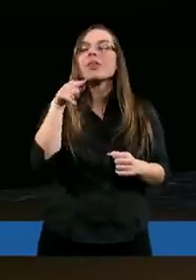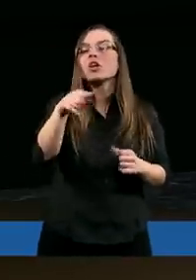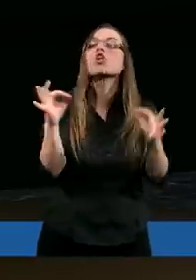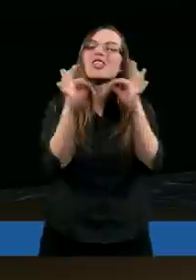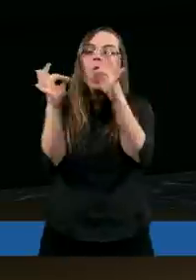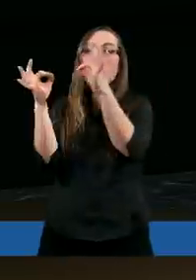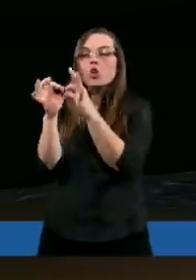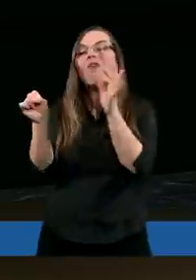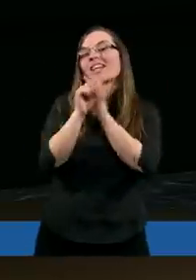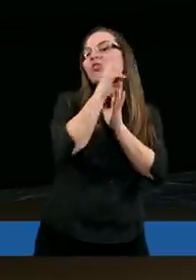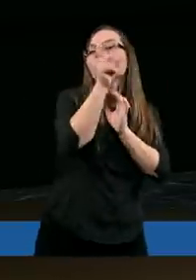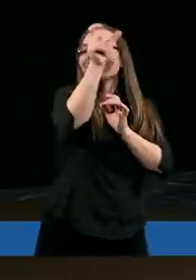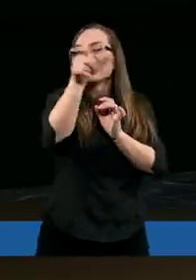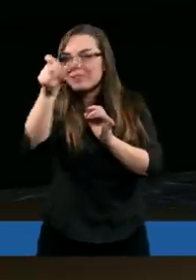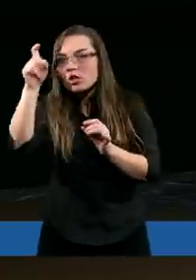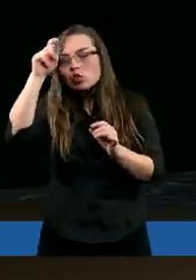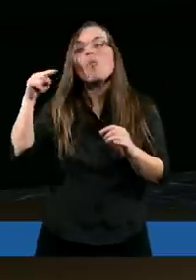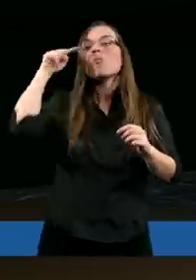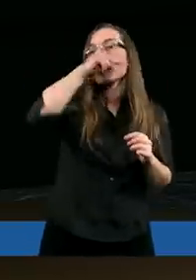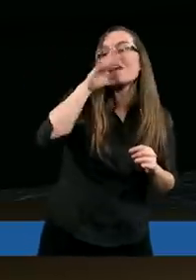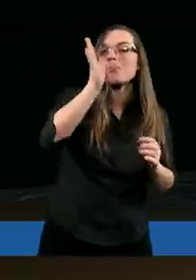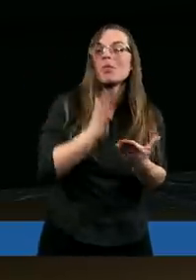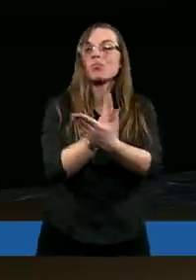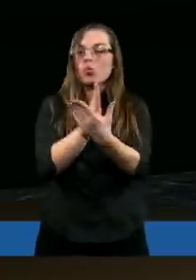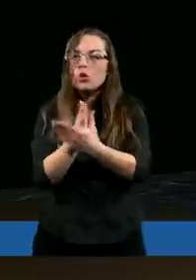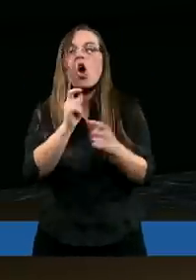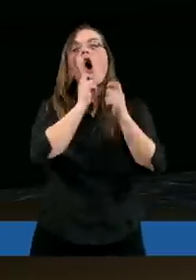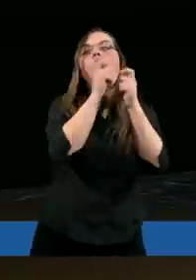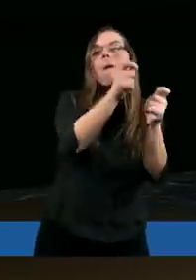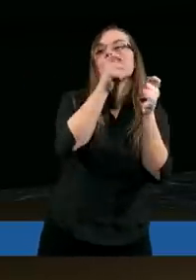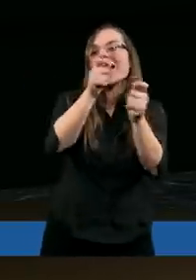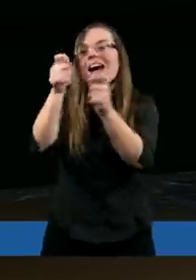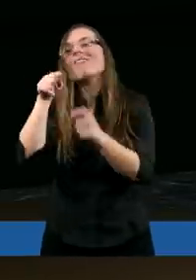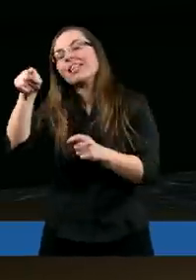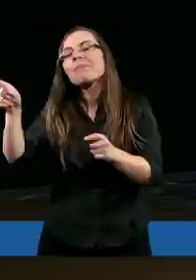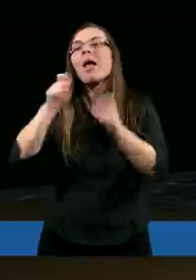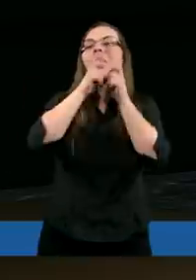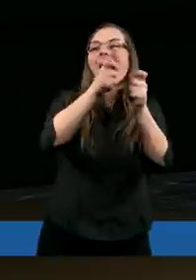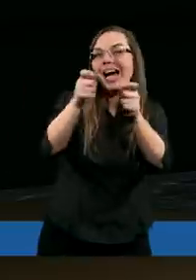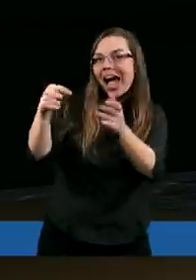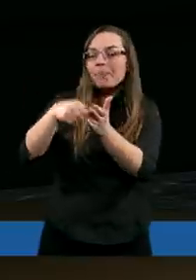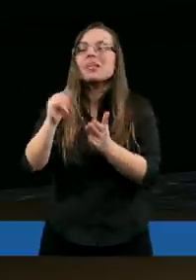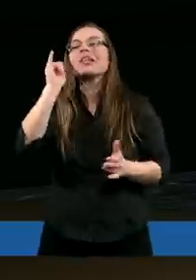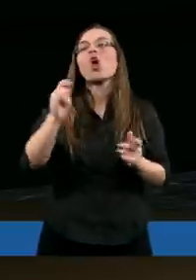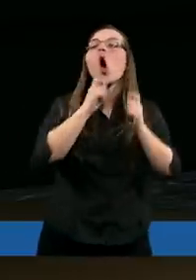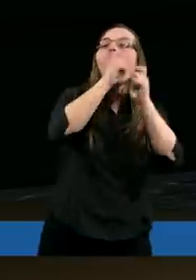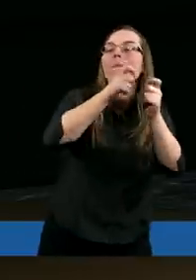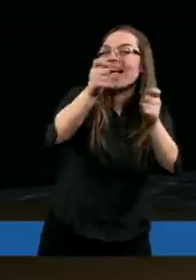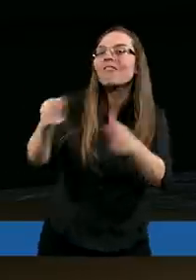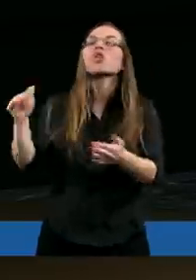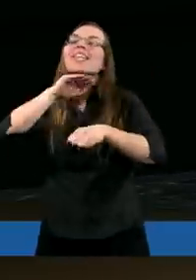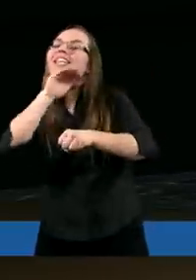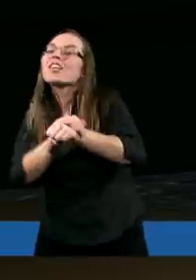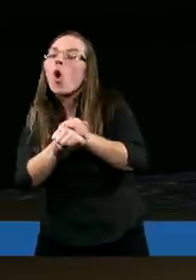do tego, jak ten człowiek potrafi później służyć, obdarowuje go tymi darami i obdarowuje go zgodnie